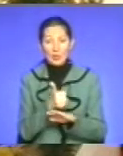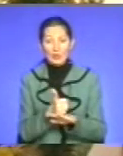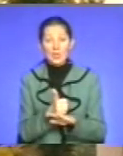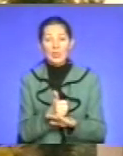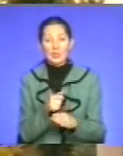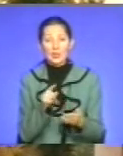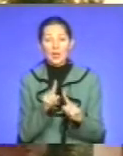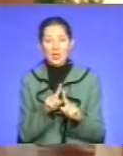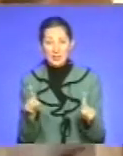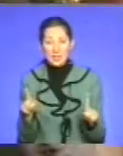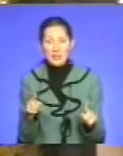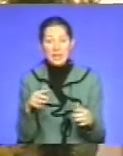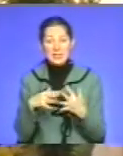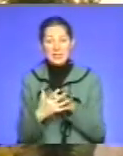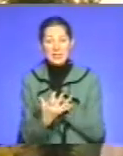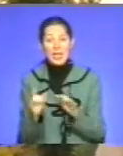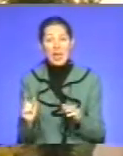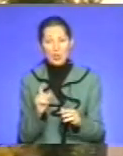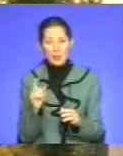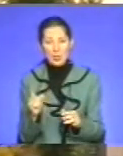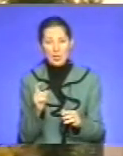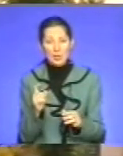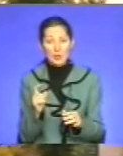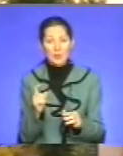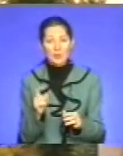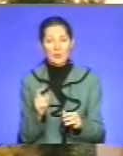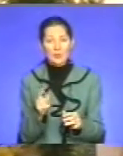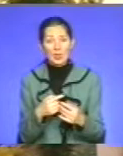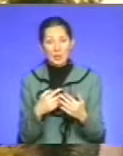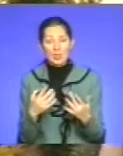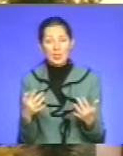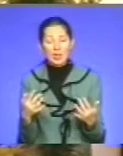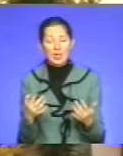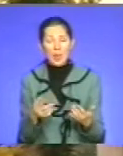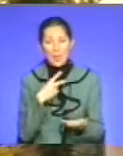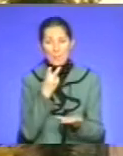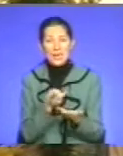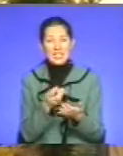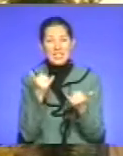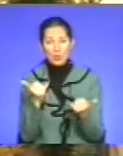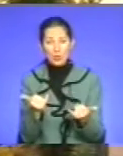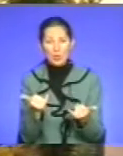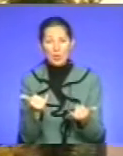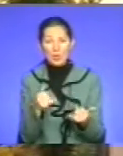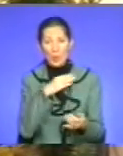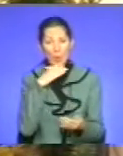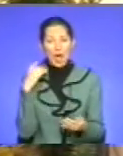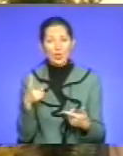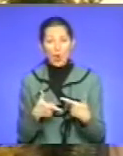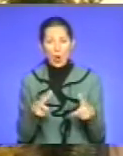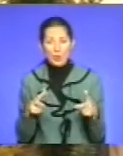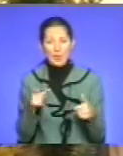йде сільське господарство, і техніка, і продукція, і те інше. Але якщо ви бачили сьогодні, що багато областей